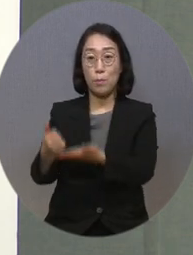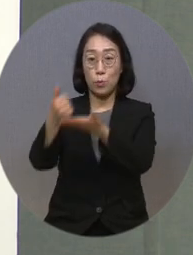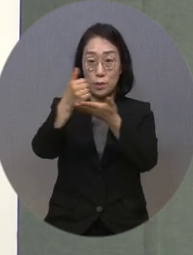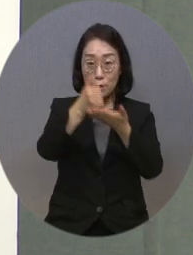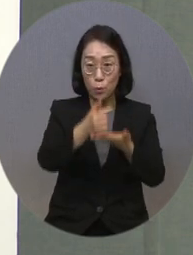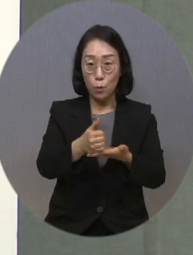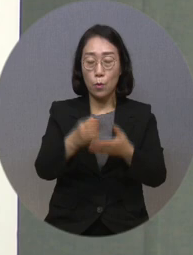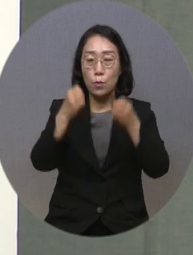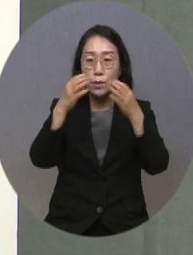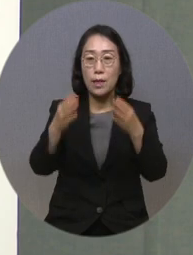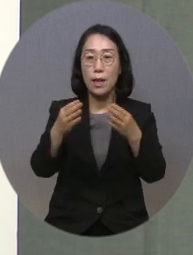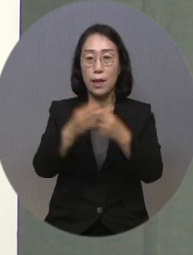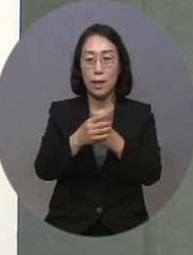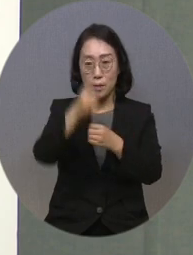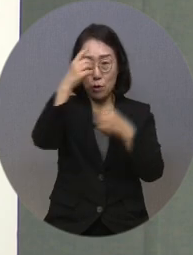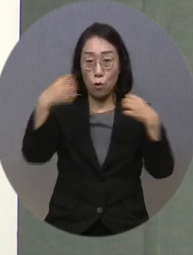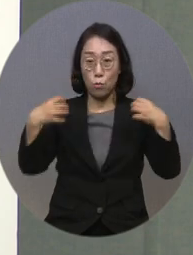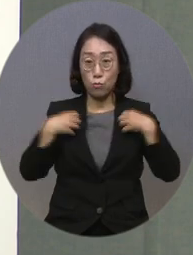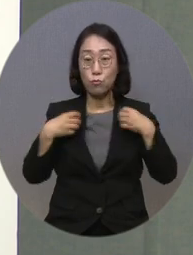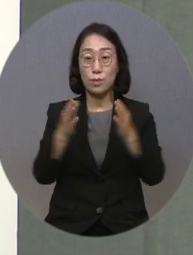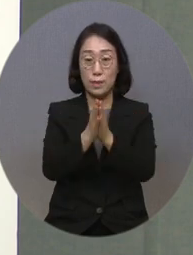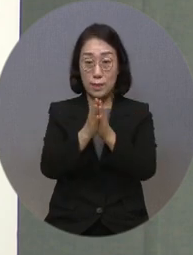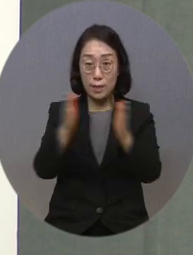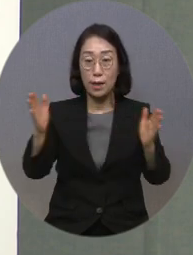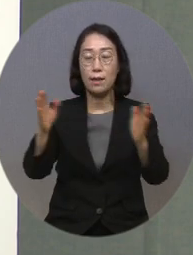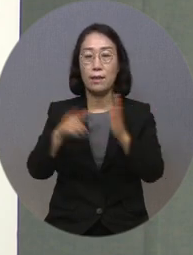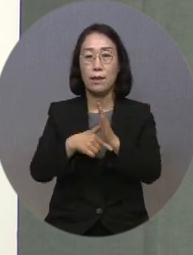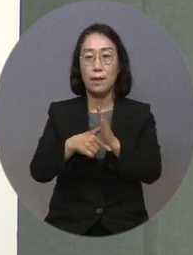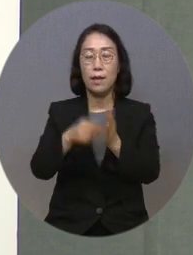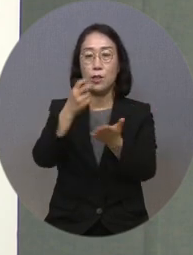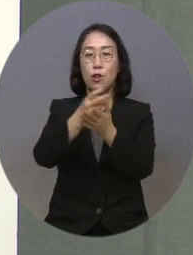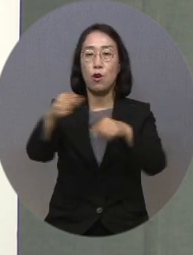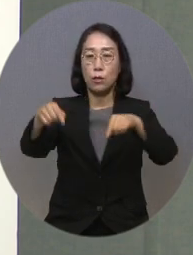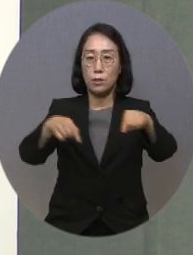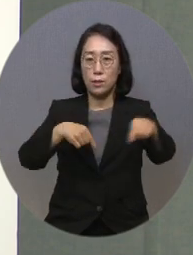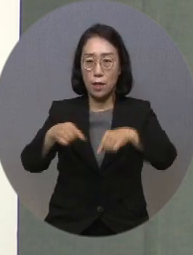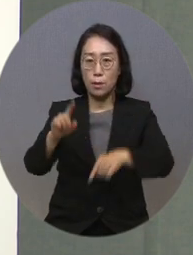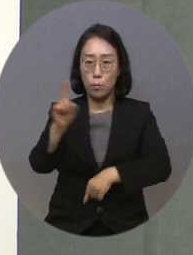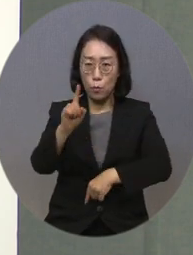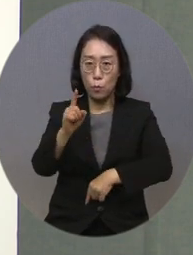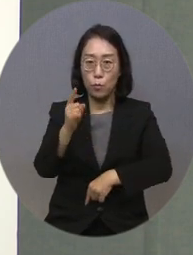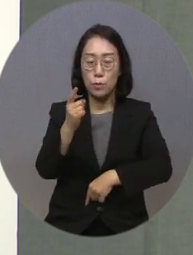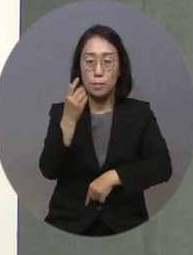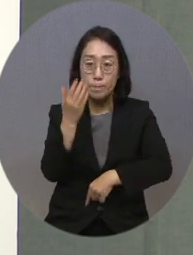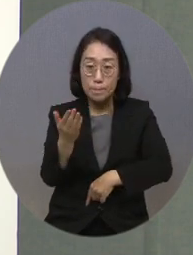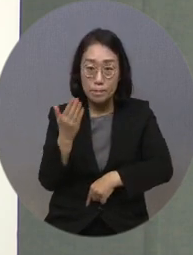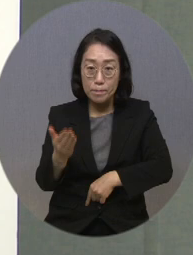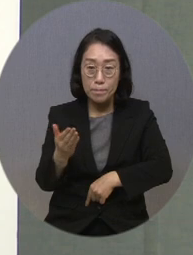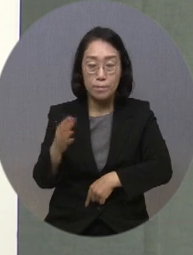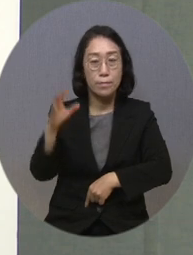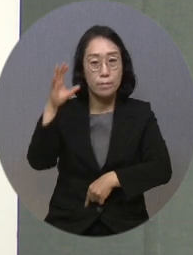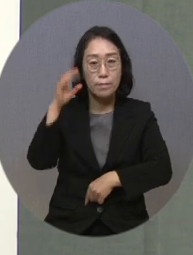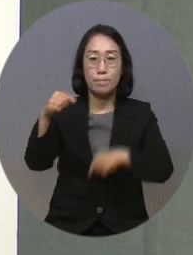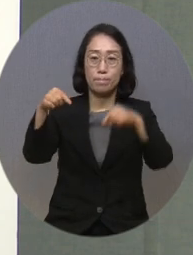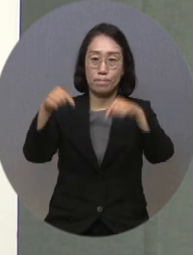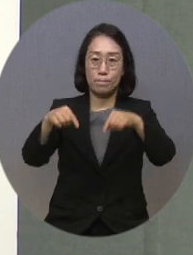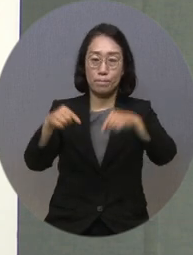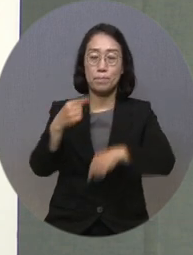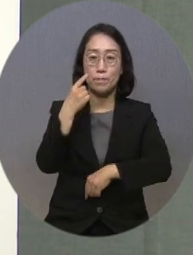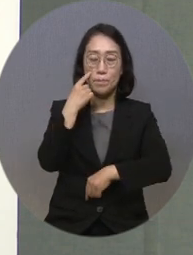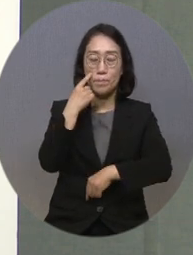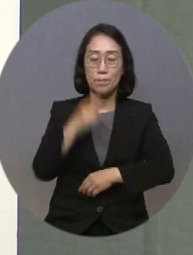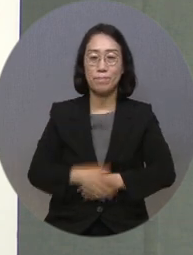새 정부 출범에 따르는 정책은 어떤 것인가 들어보는 귀한 시간을 갖도록